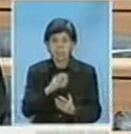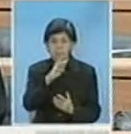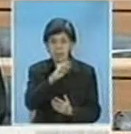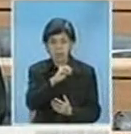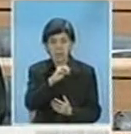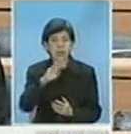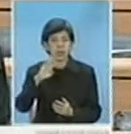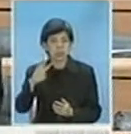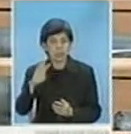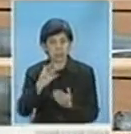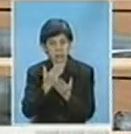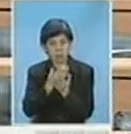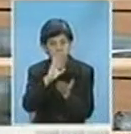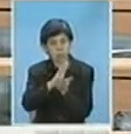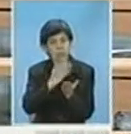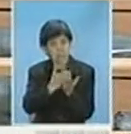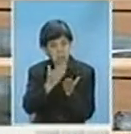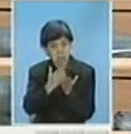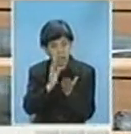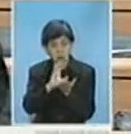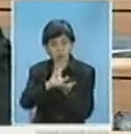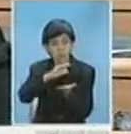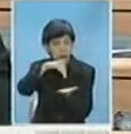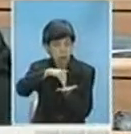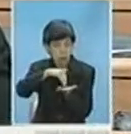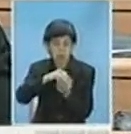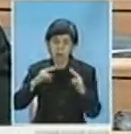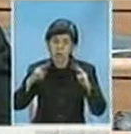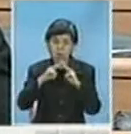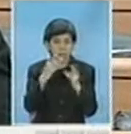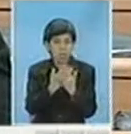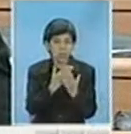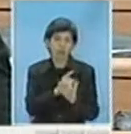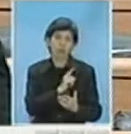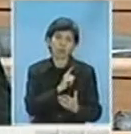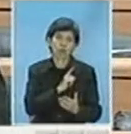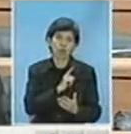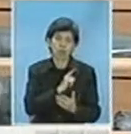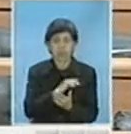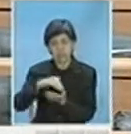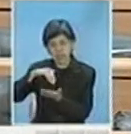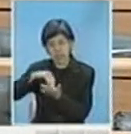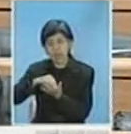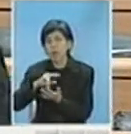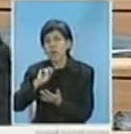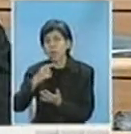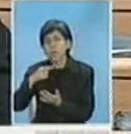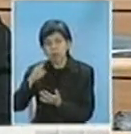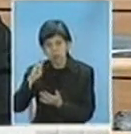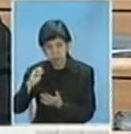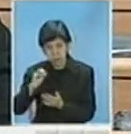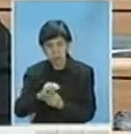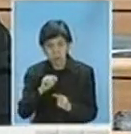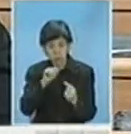4งบประมาณรายจ่ายงบกลางนะครับในความควบคุมของกระทรวงการคลังและสำนักงบประมาณโดยเฉพาะอย่างยิ่งวง